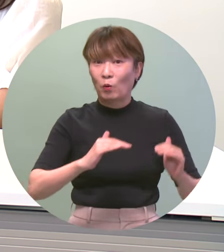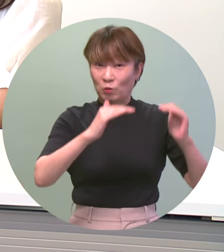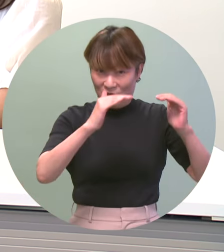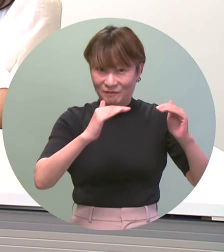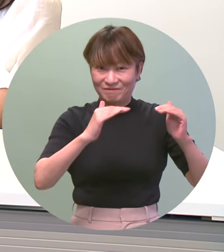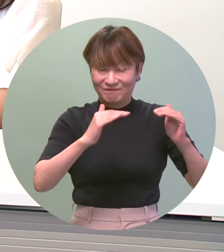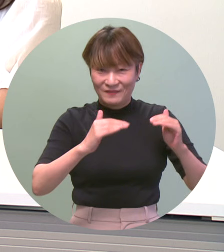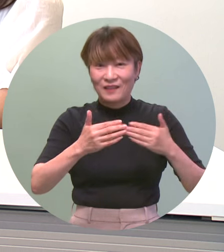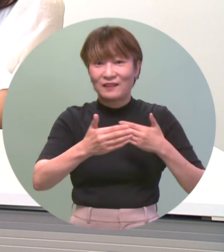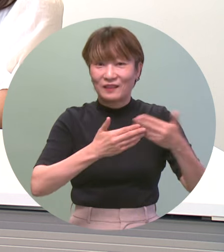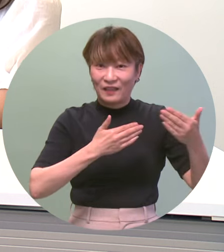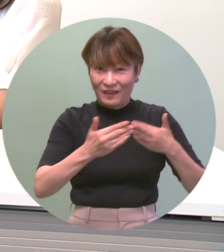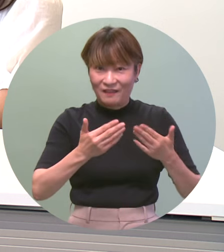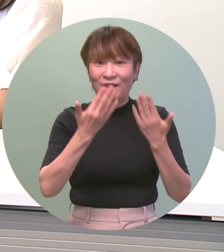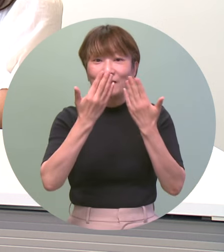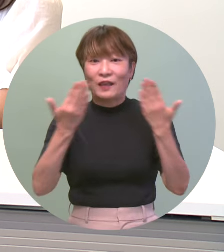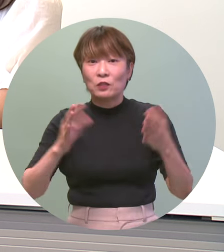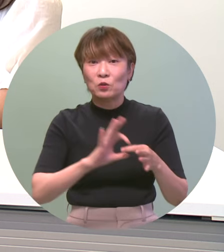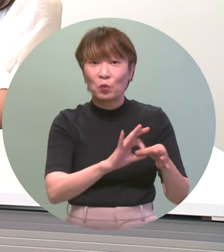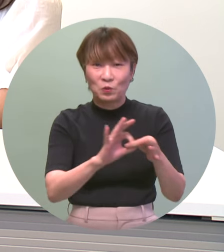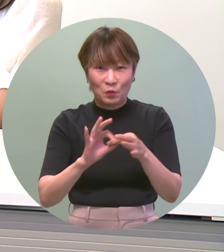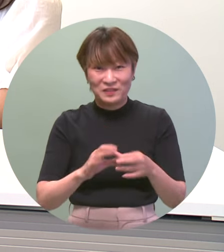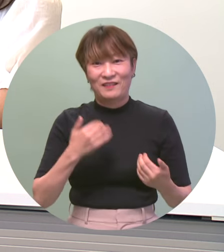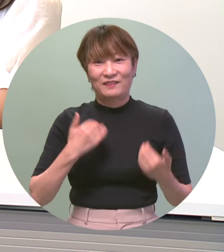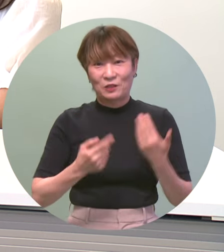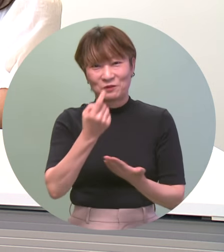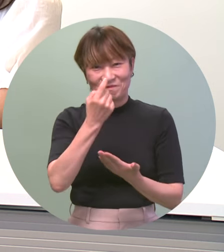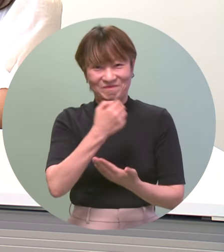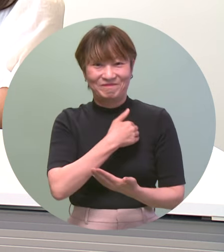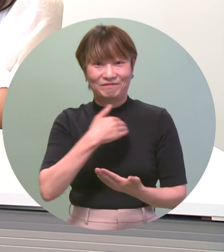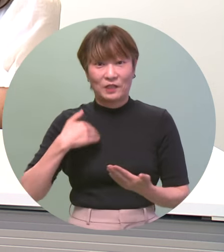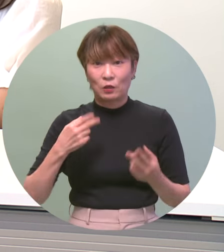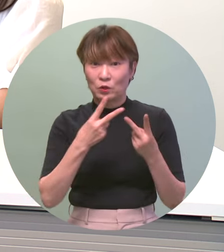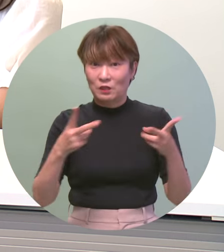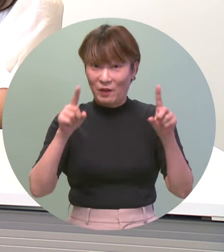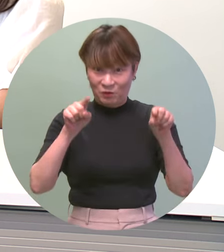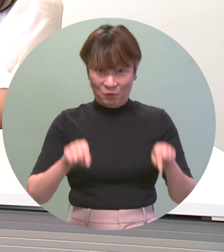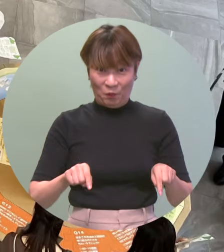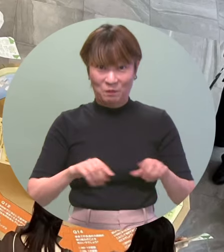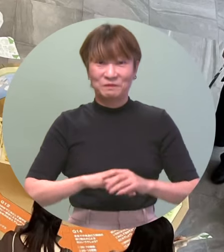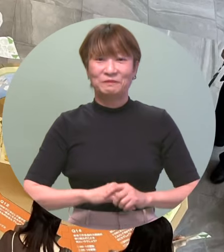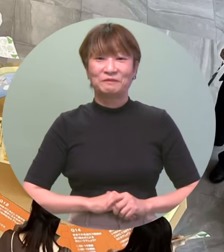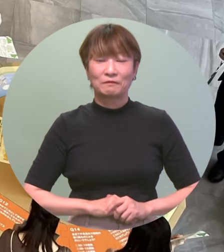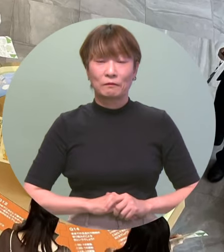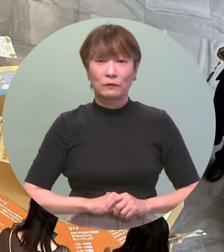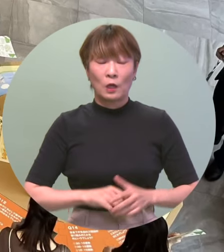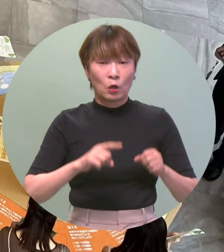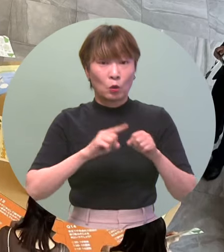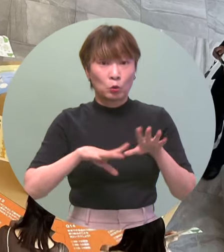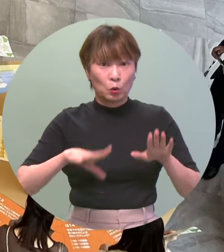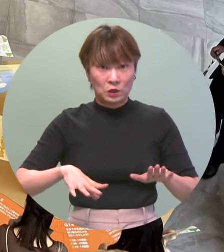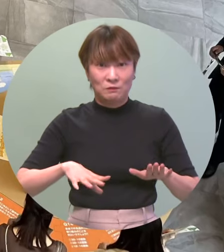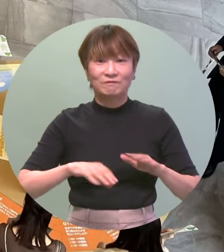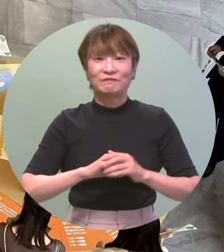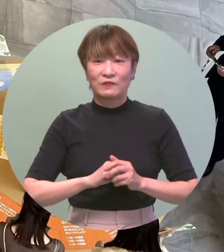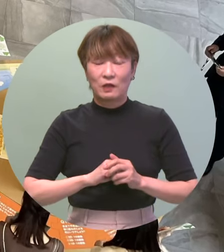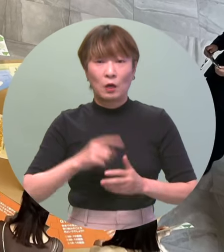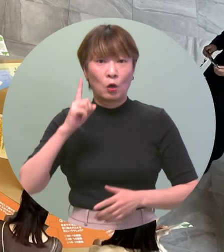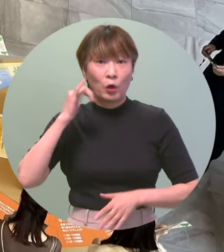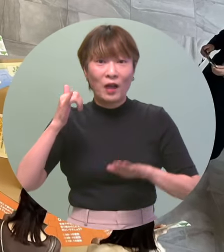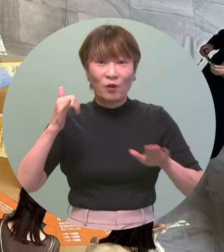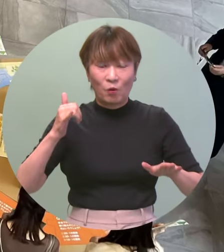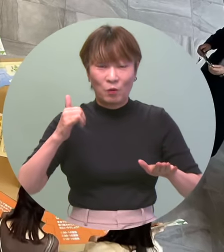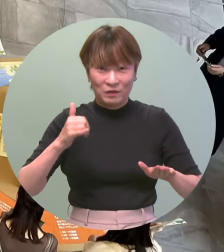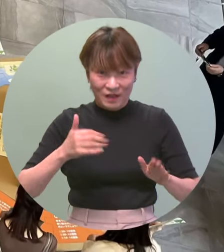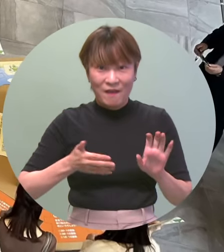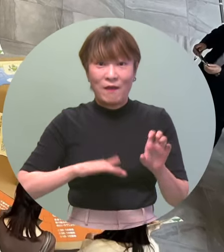まで体験や展示を通して楽しく学べるイベントです。今年のテーマは親子でエ